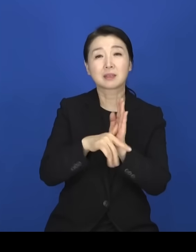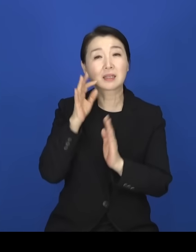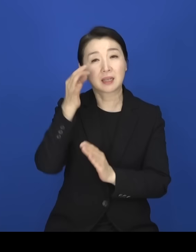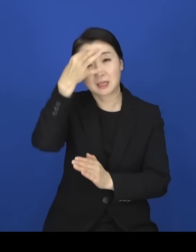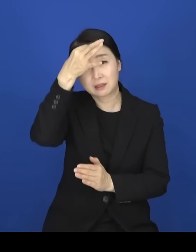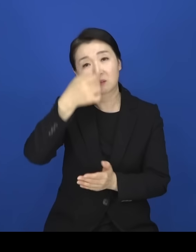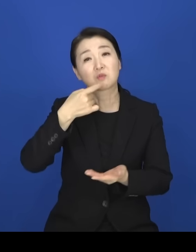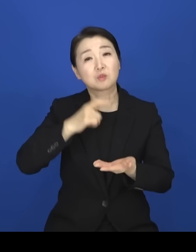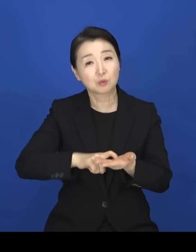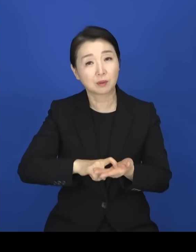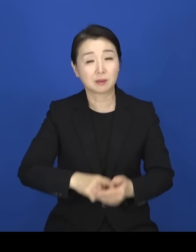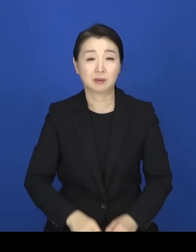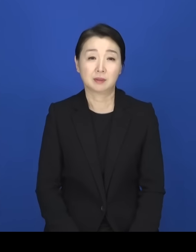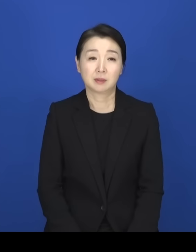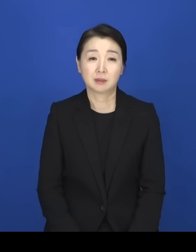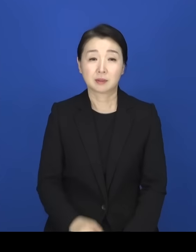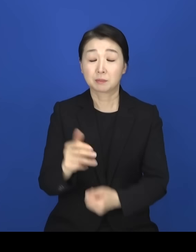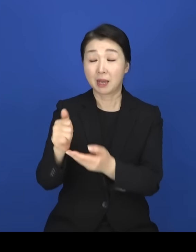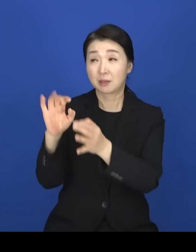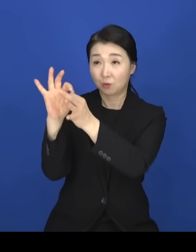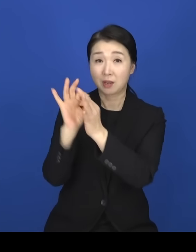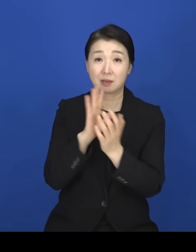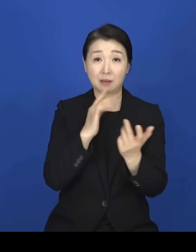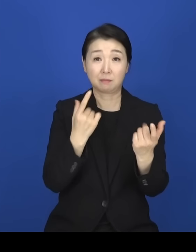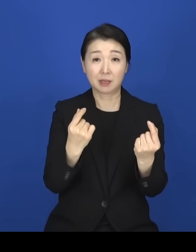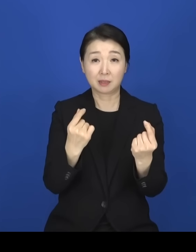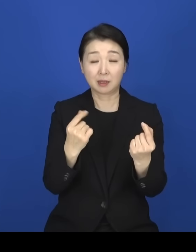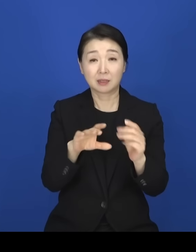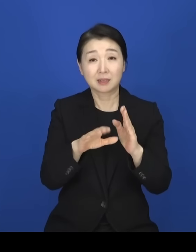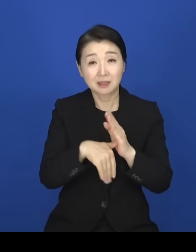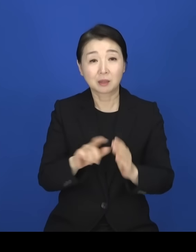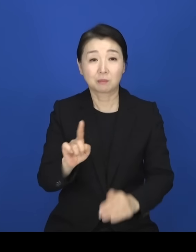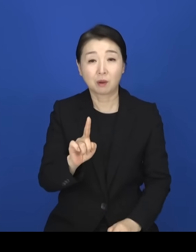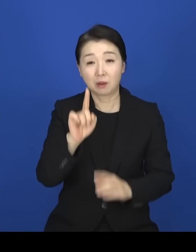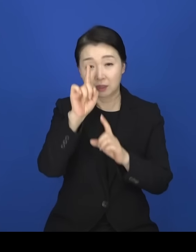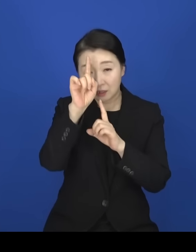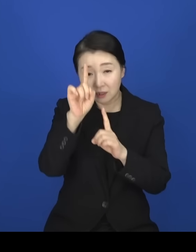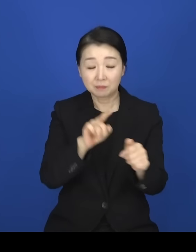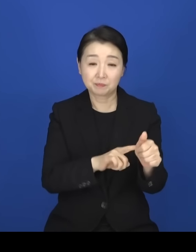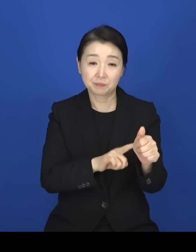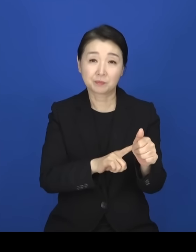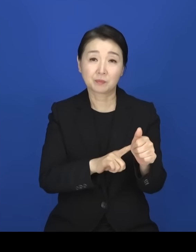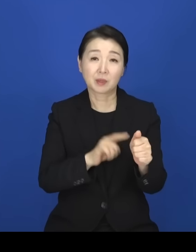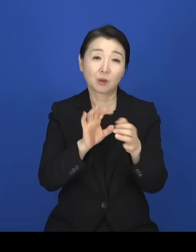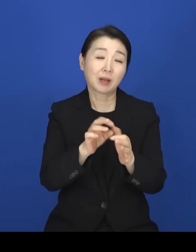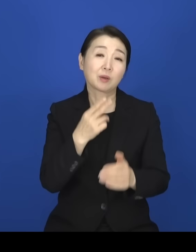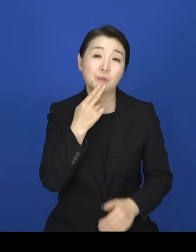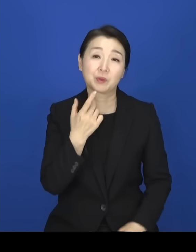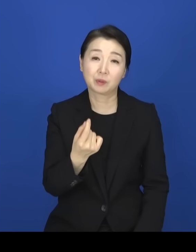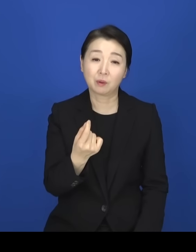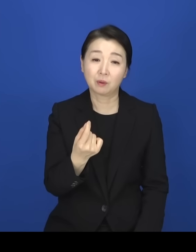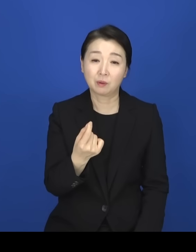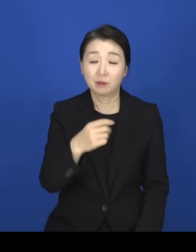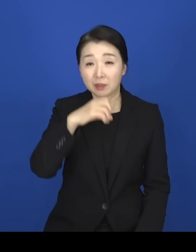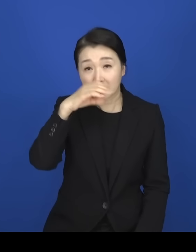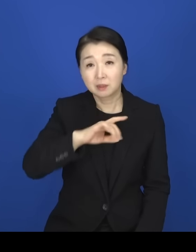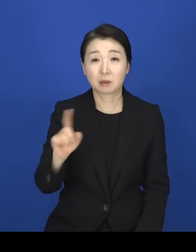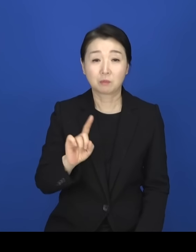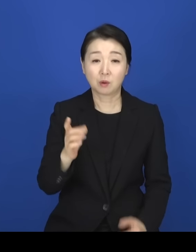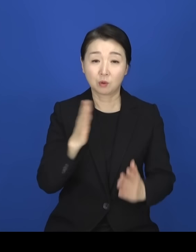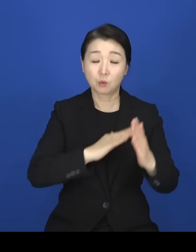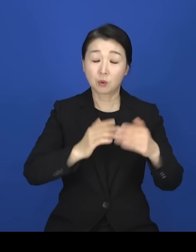어렵겠다. 그래서 지금은 뭐 하나님 라인이 있지만 그때는 뭐 그런 이경규 선배라든가 그런 예. 라인도 없고 굉장히 그냥 공개